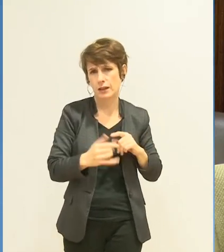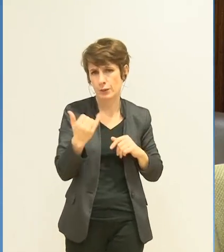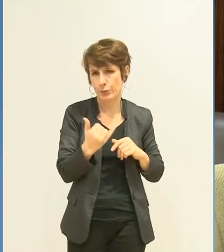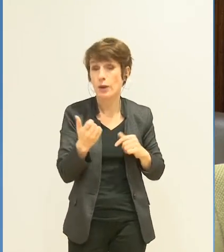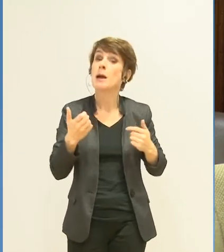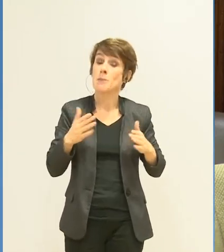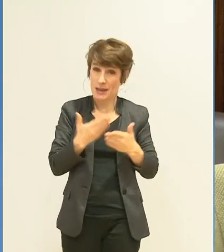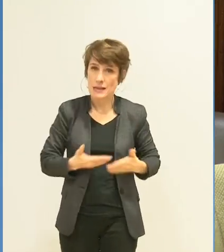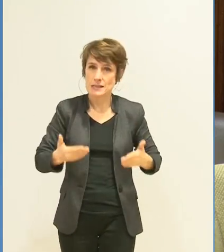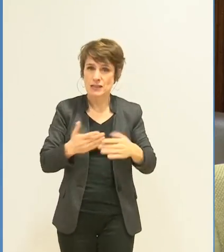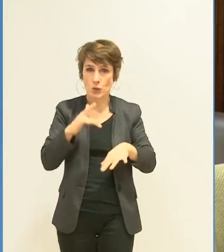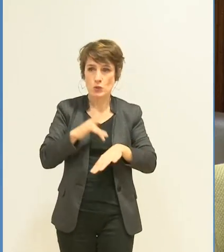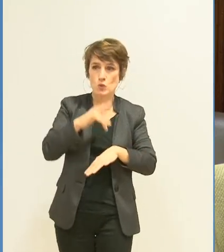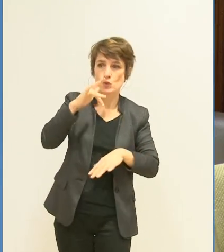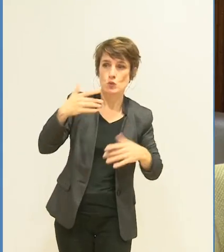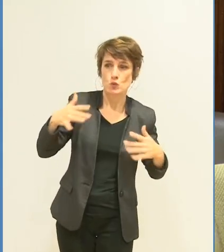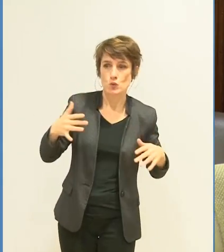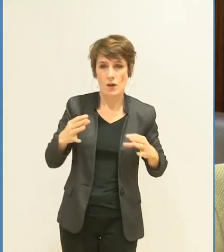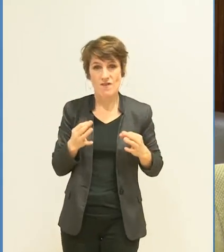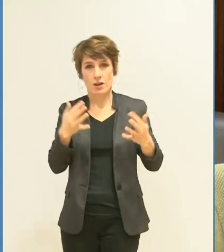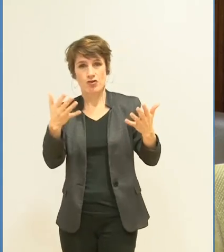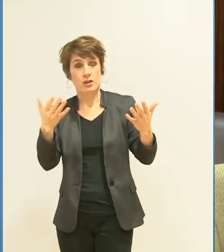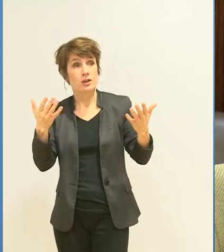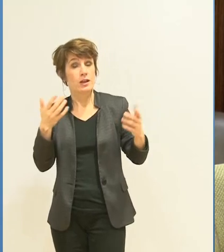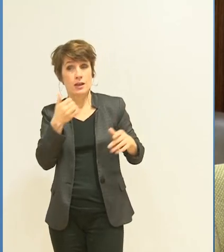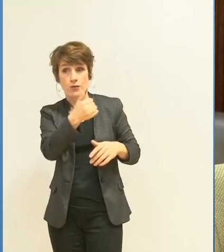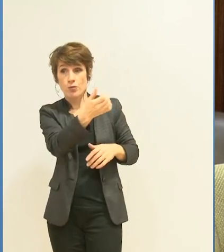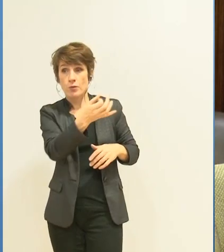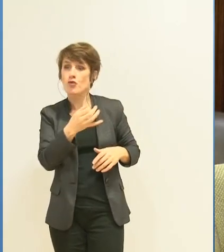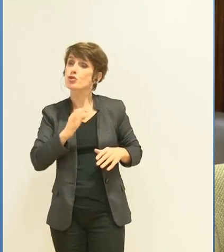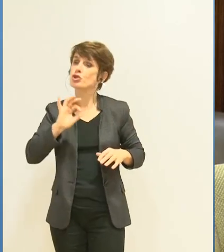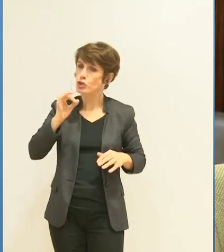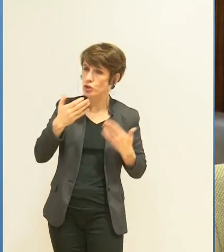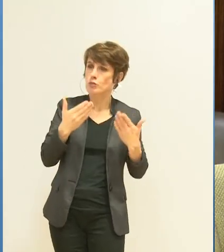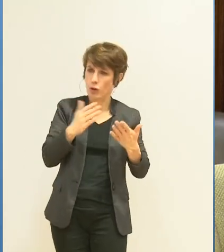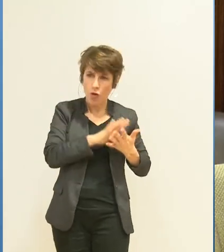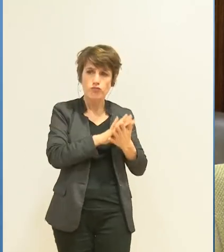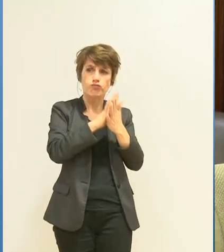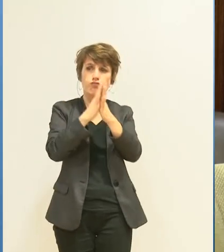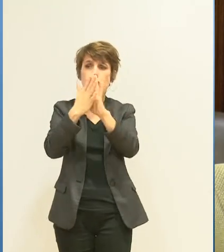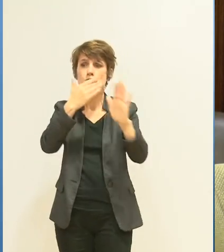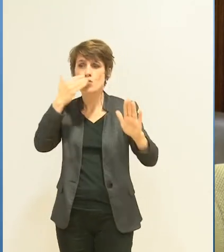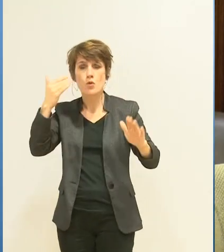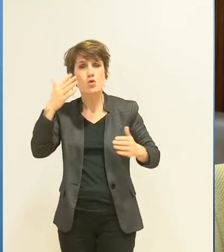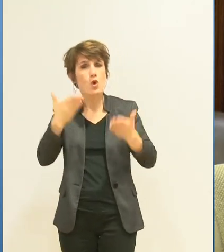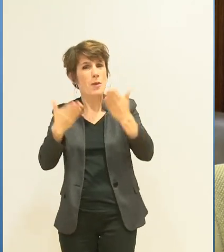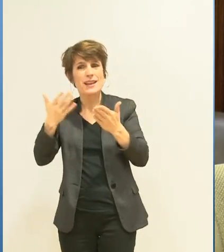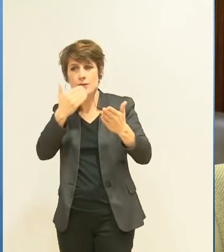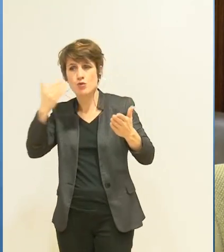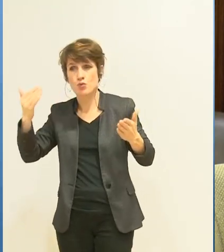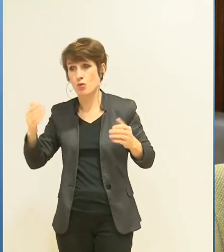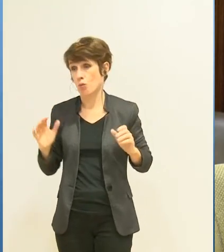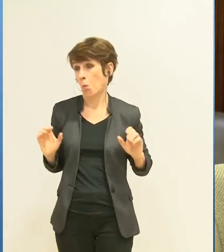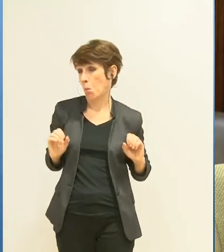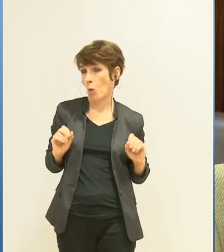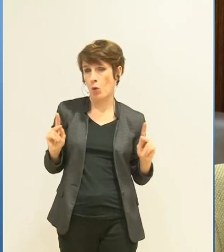reste délicate et vous nous dites que elle s'est malgré tout améliorée dans ses grands équilibres contactez nous